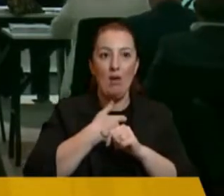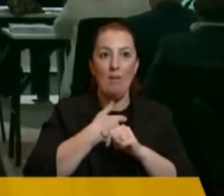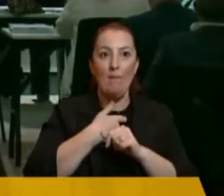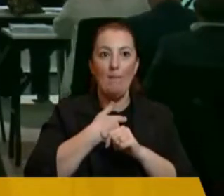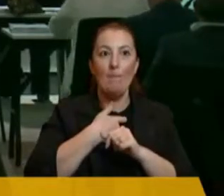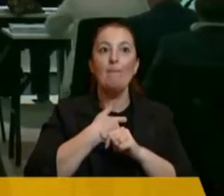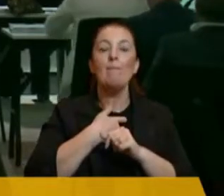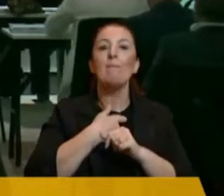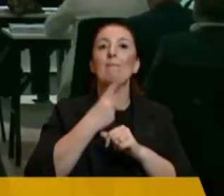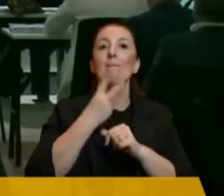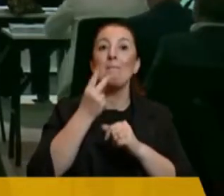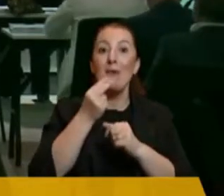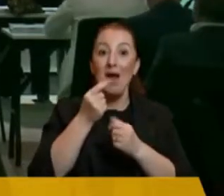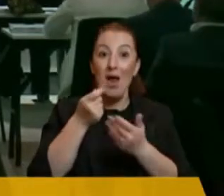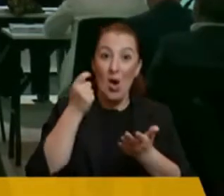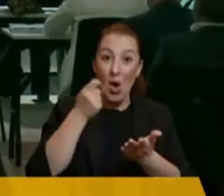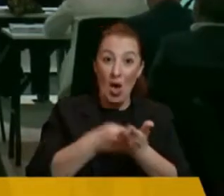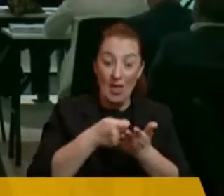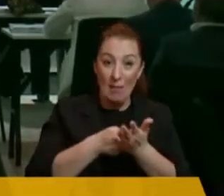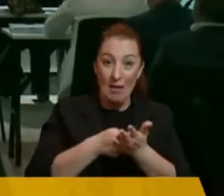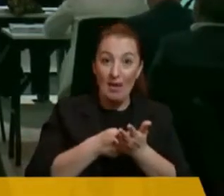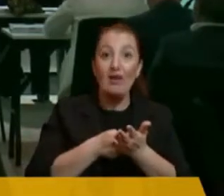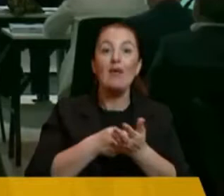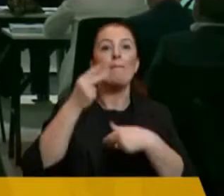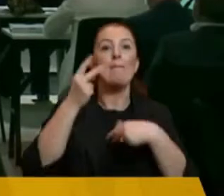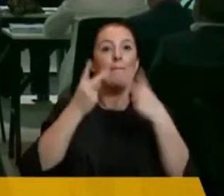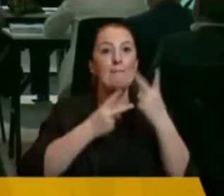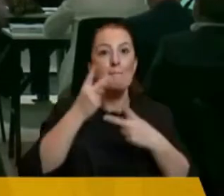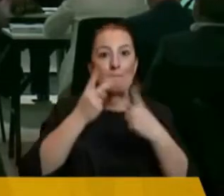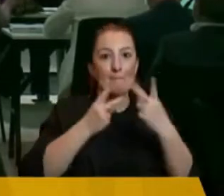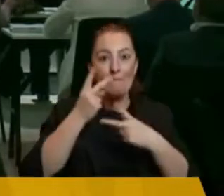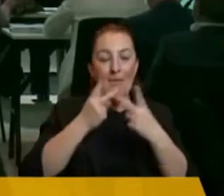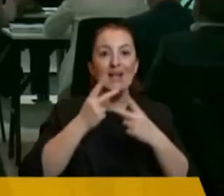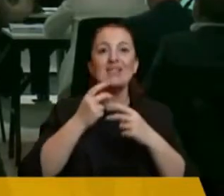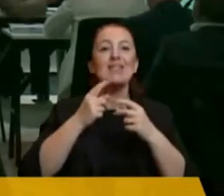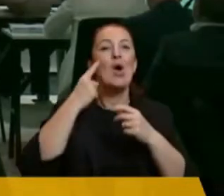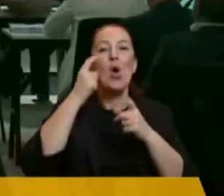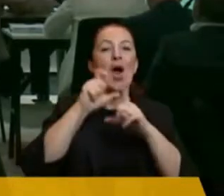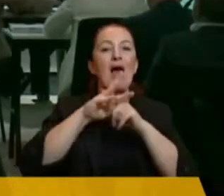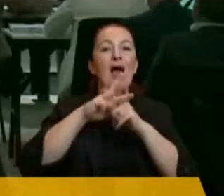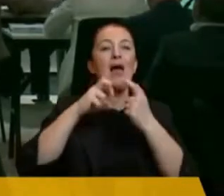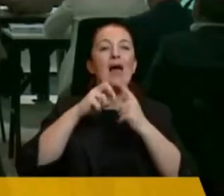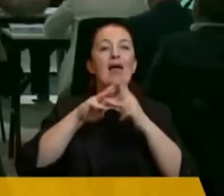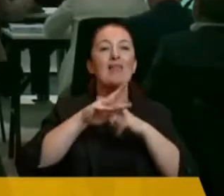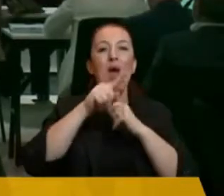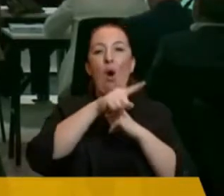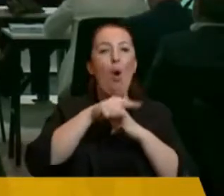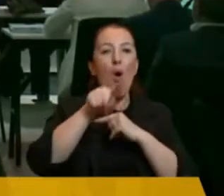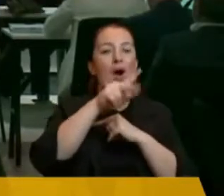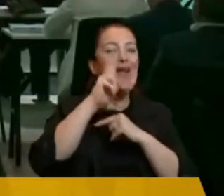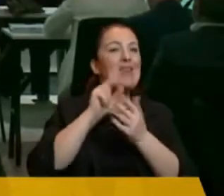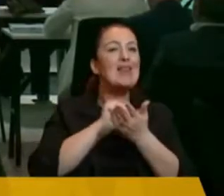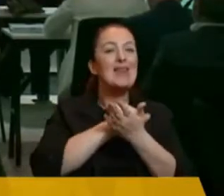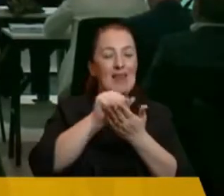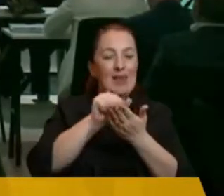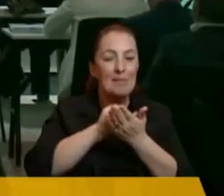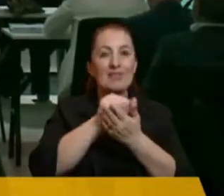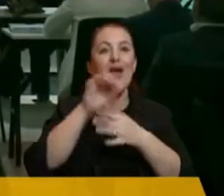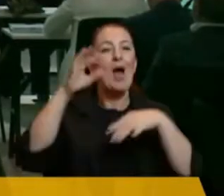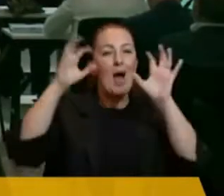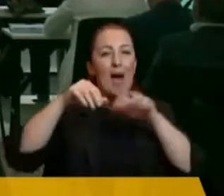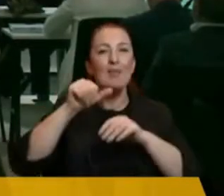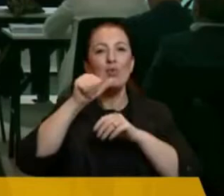bu bedelleri ödenmek üzere bazı Dere ıslahları unda ve yağmur suyu hatlarında yapılması